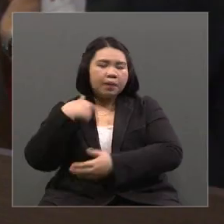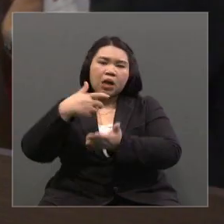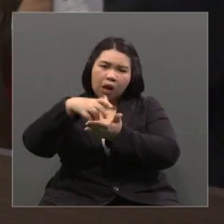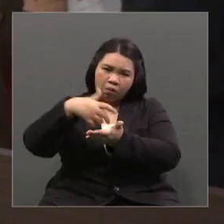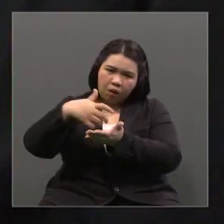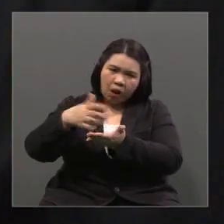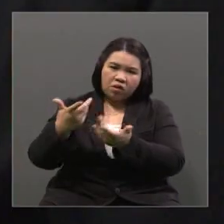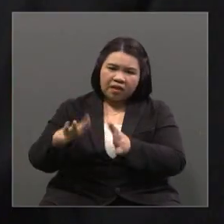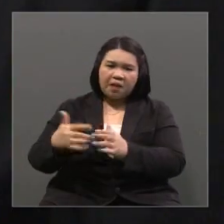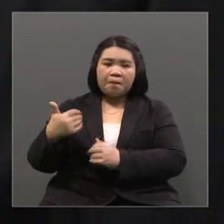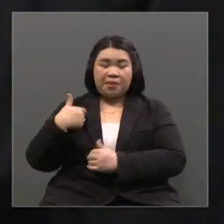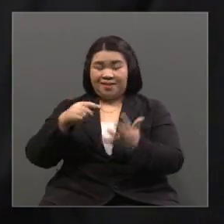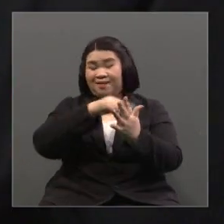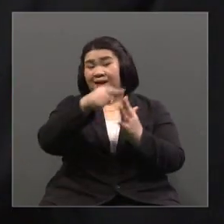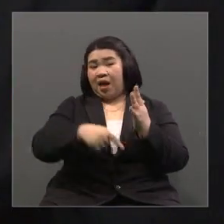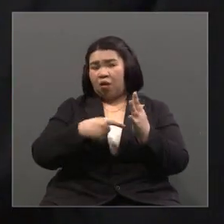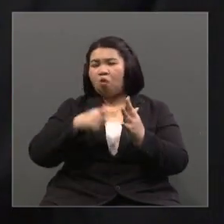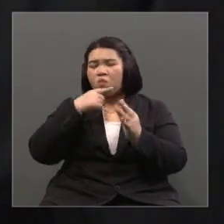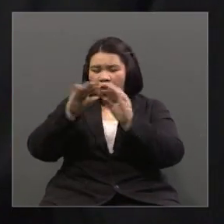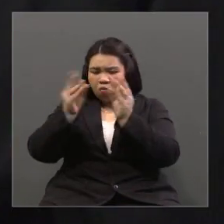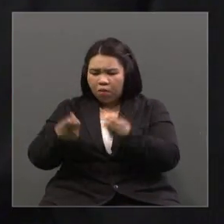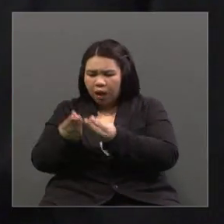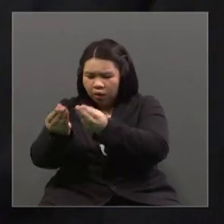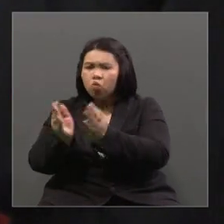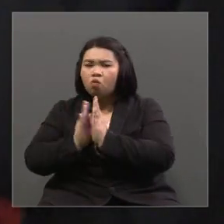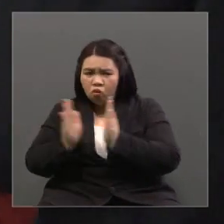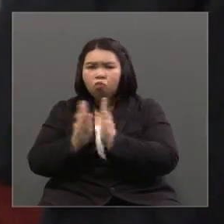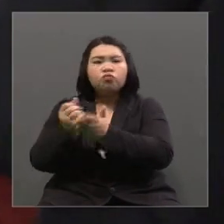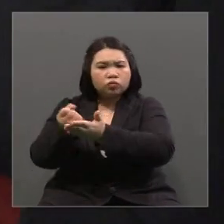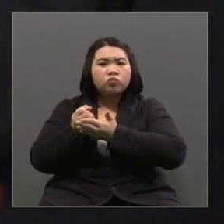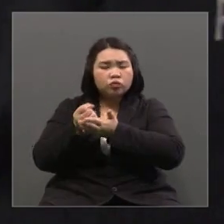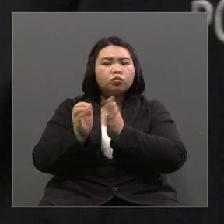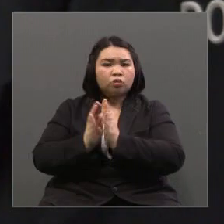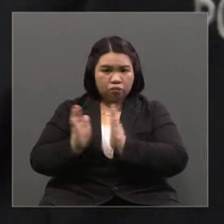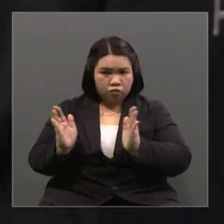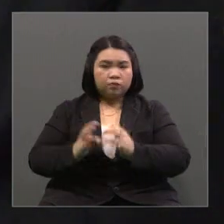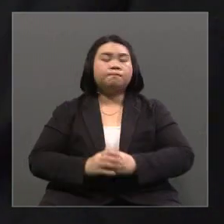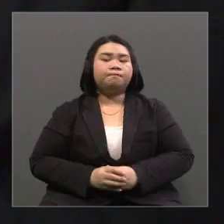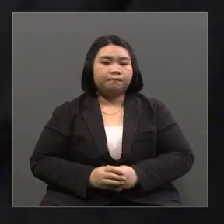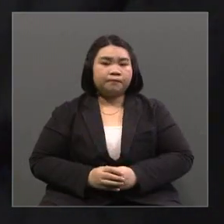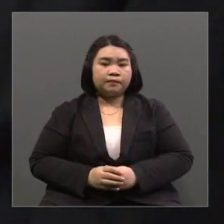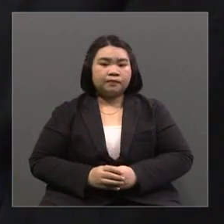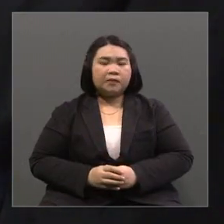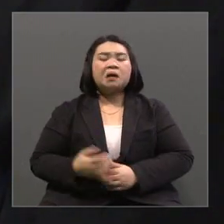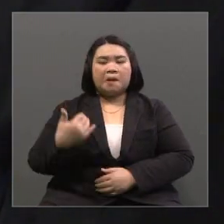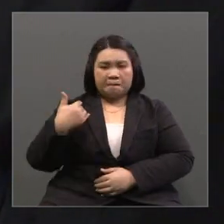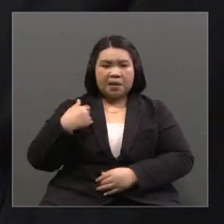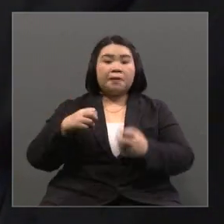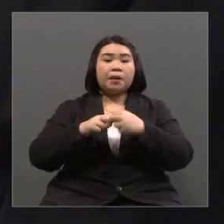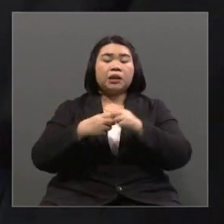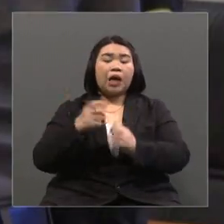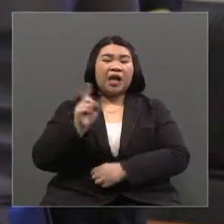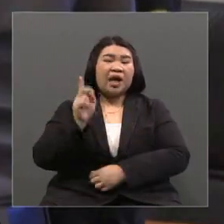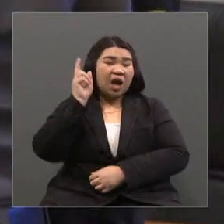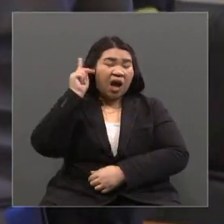วงมาลัยอ่ะก็มาขอบคุณพลตำรวจเอกสุรเชษฐ์ที่ให้การช่วยเหลือในครั้งนี้ด้วยนอกจากนี้ก็ยังมีอีกประเด็นในการแถล